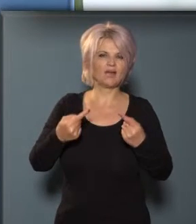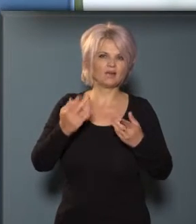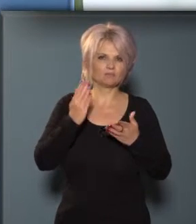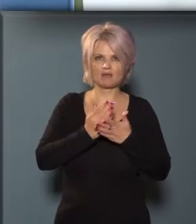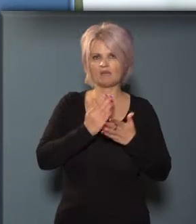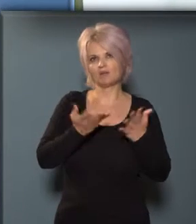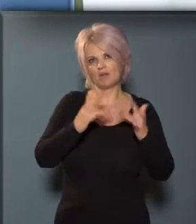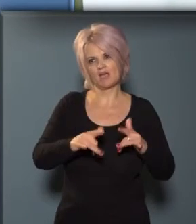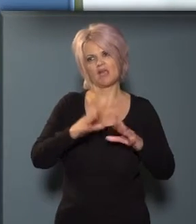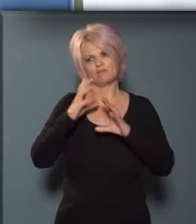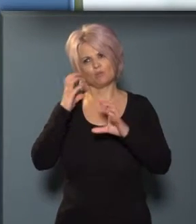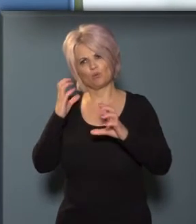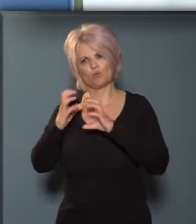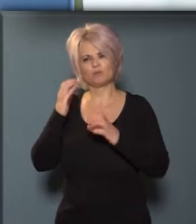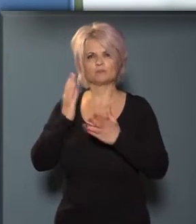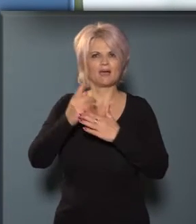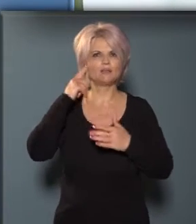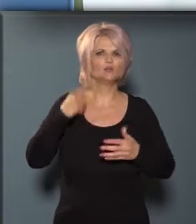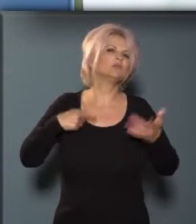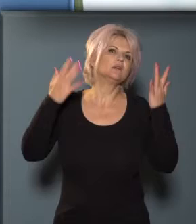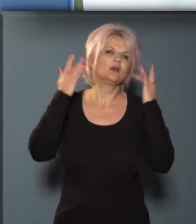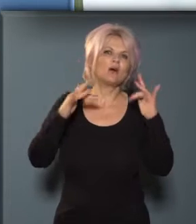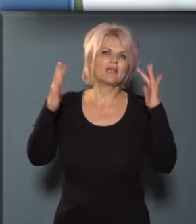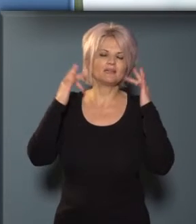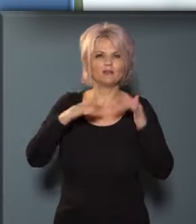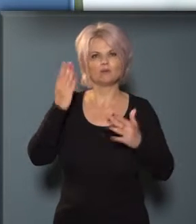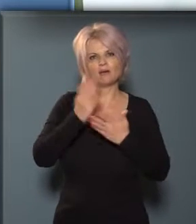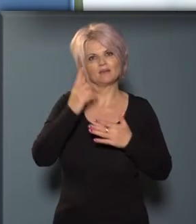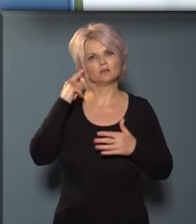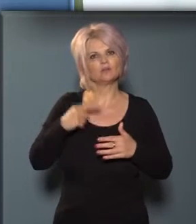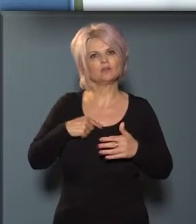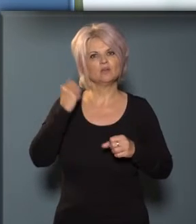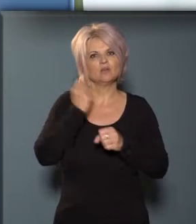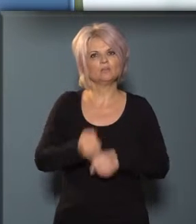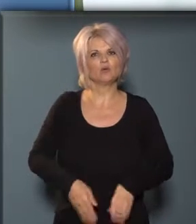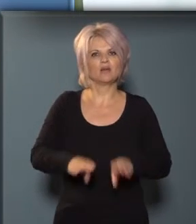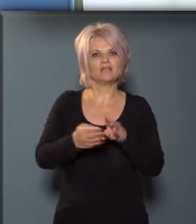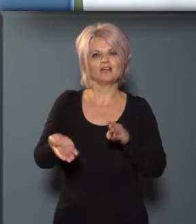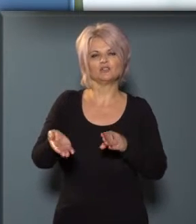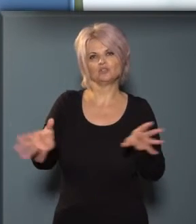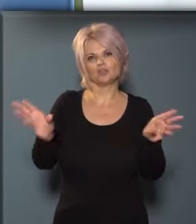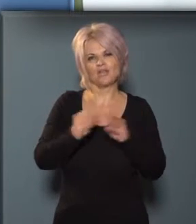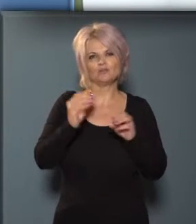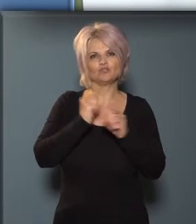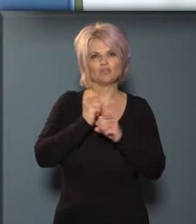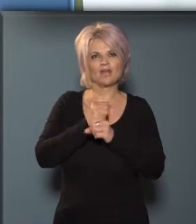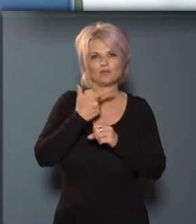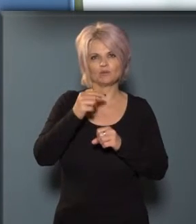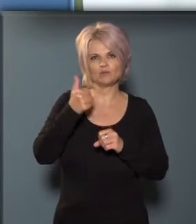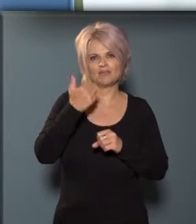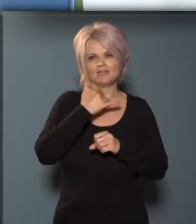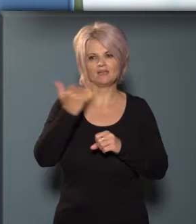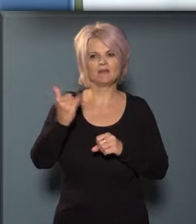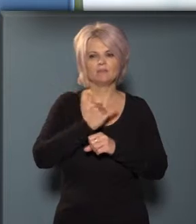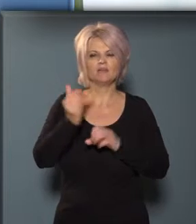helyek, akár a busszal, vagy az ajándékokkal. A kolléganőim szintén velem együtt csinálják már a többség 21 éve, tehát már mindenki egészen jól tudja,